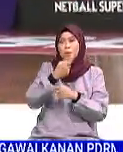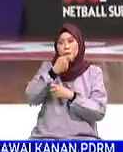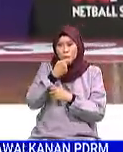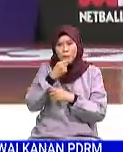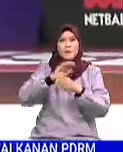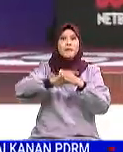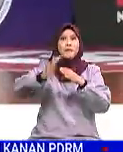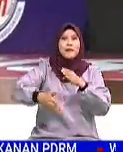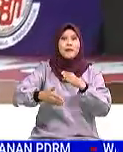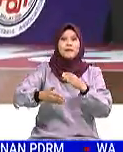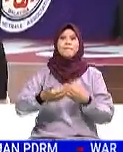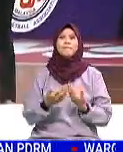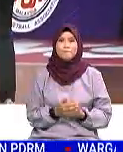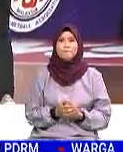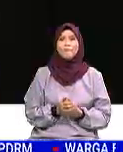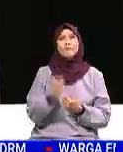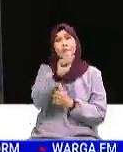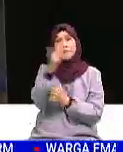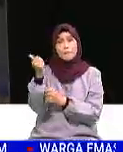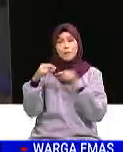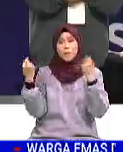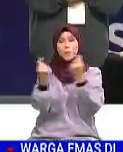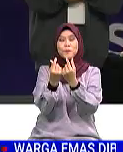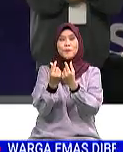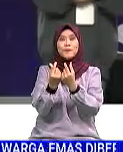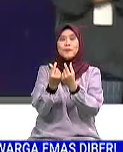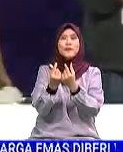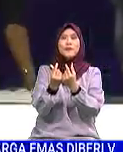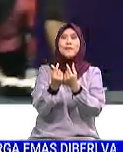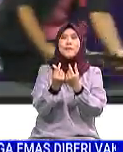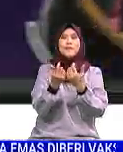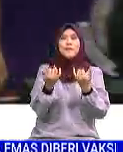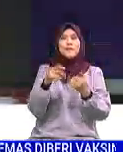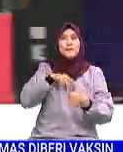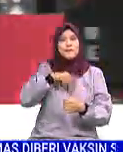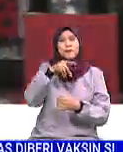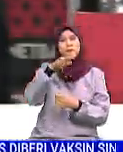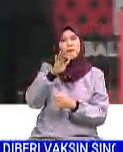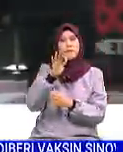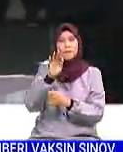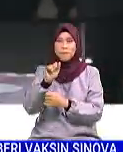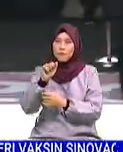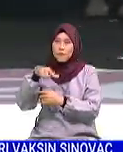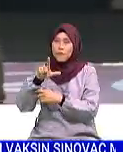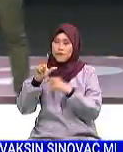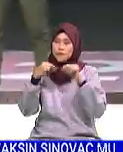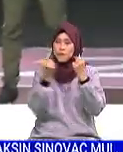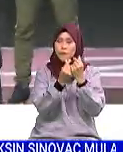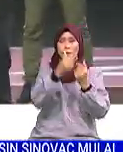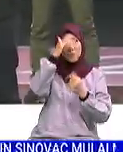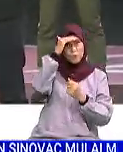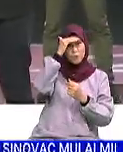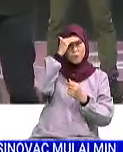penamat dibunyikan. Selain kategori pemain paling bernilai yang menjadi milik Paul Mefong daripada pasukan Johor